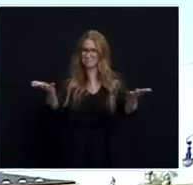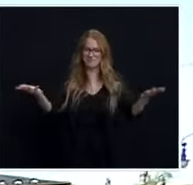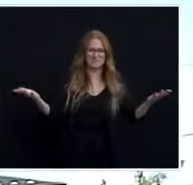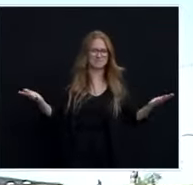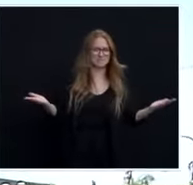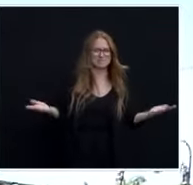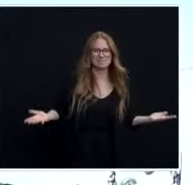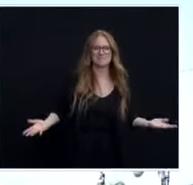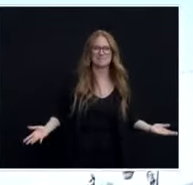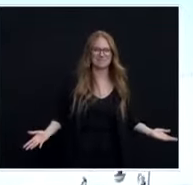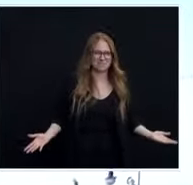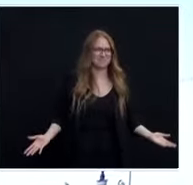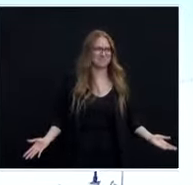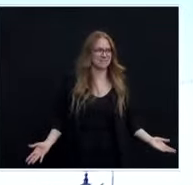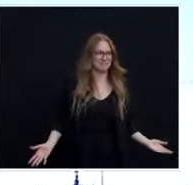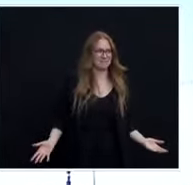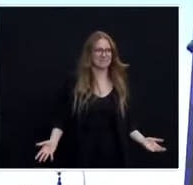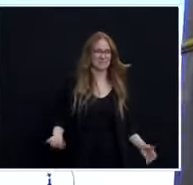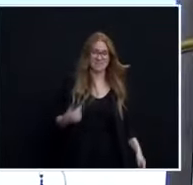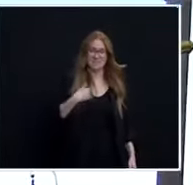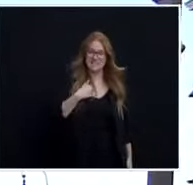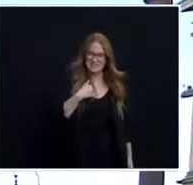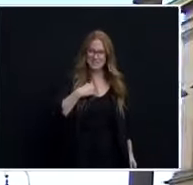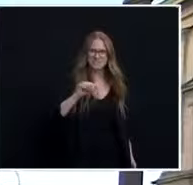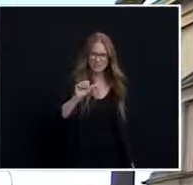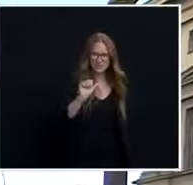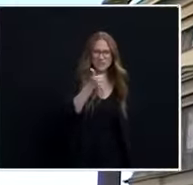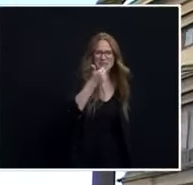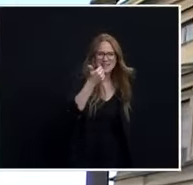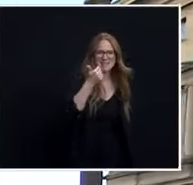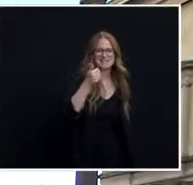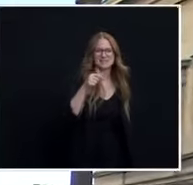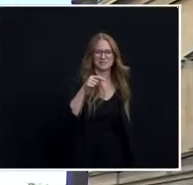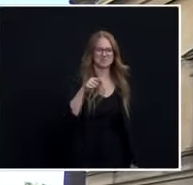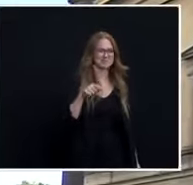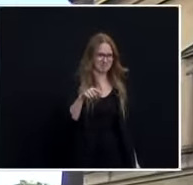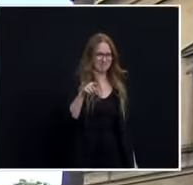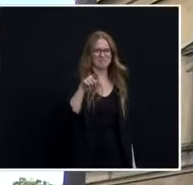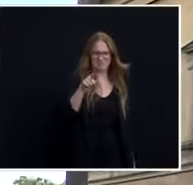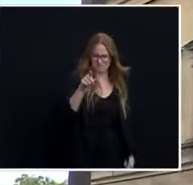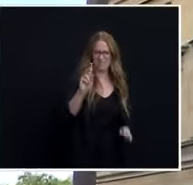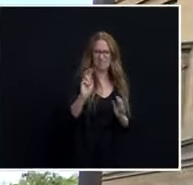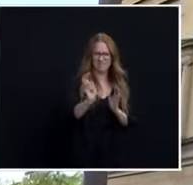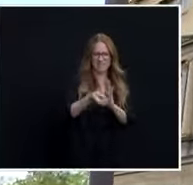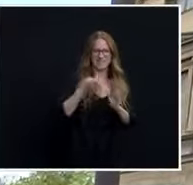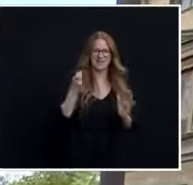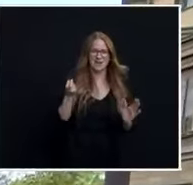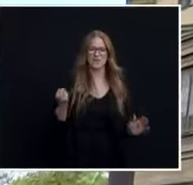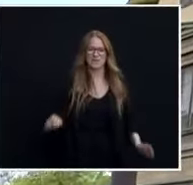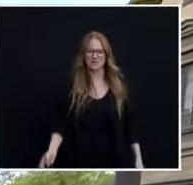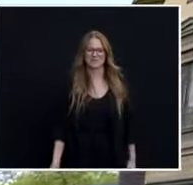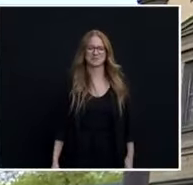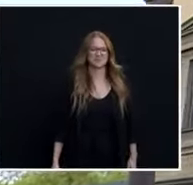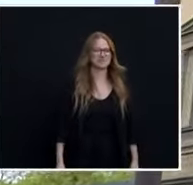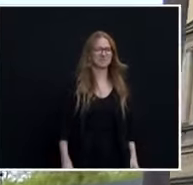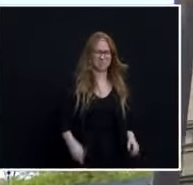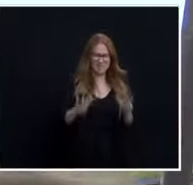Ich sag's vor und ihr sagt's es noch, bitte laut.